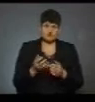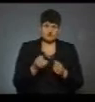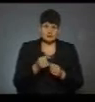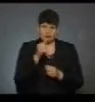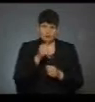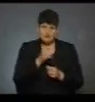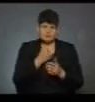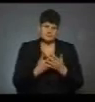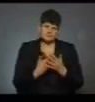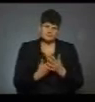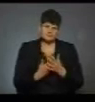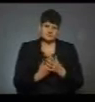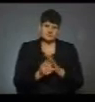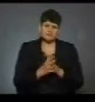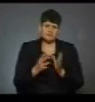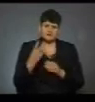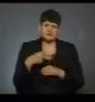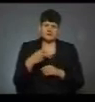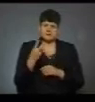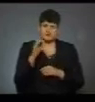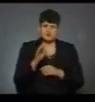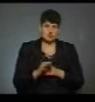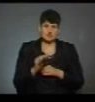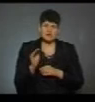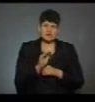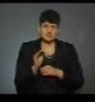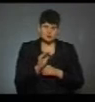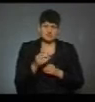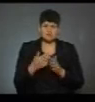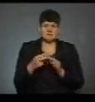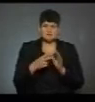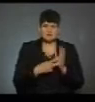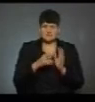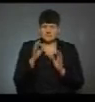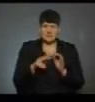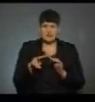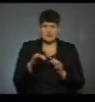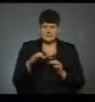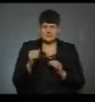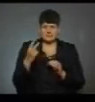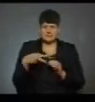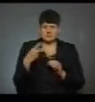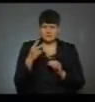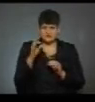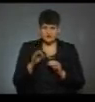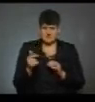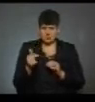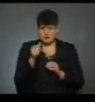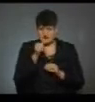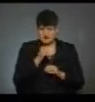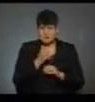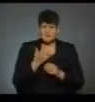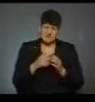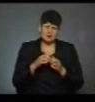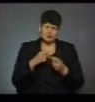помісячно, це орієнтовно понад 22% за жовтень, майже 17% за листопад і понад 22% за грудень місяць. В